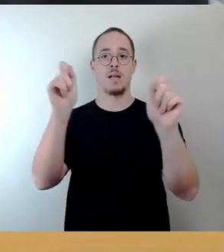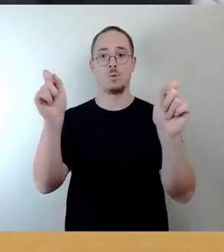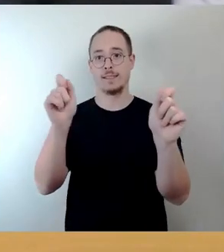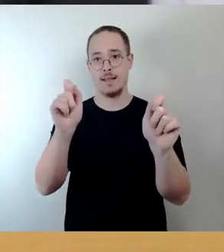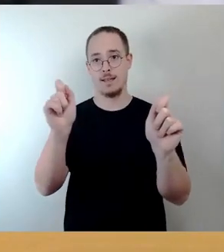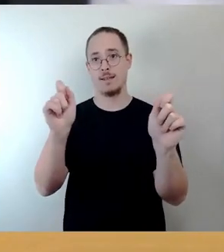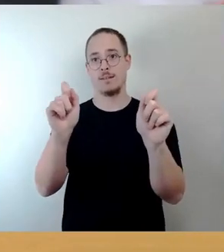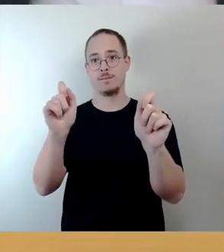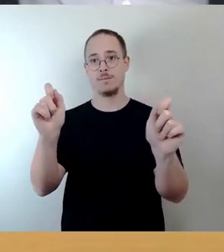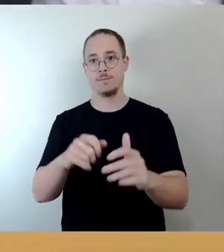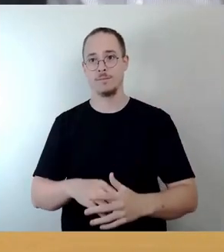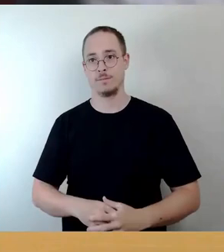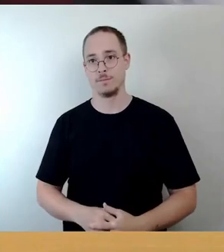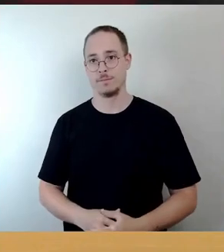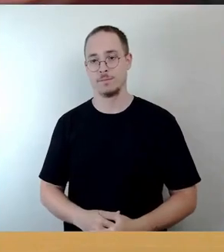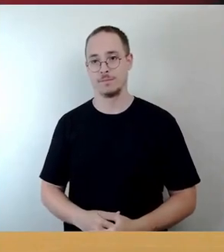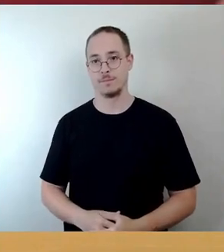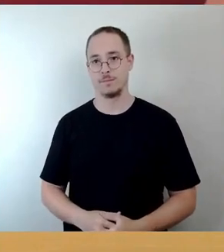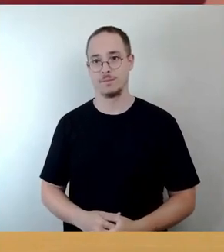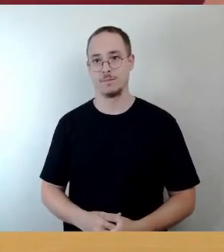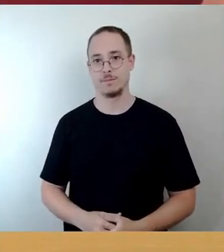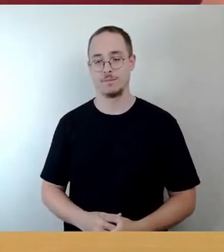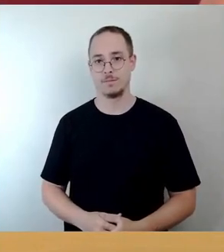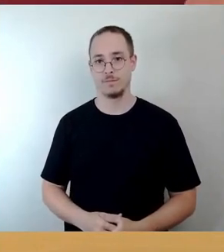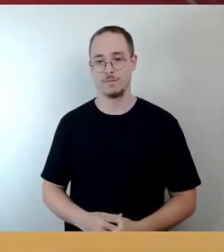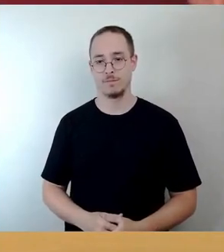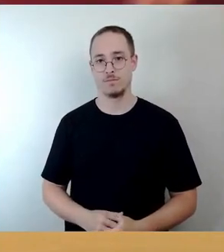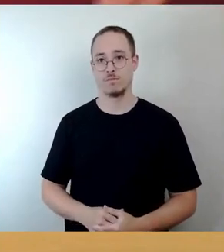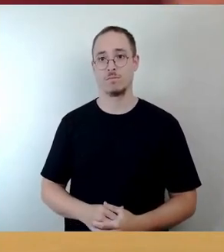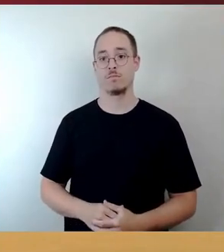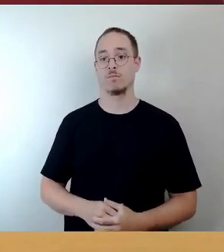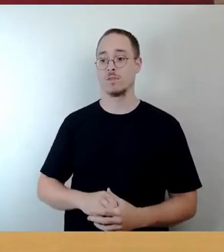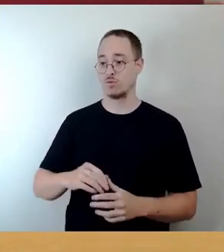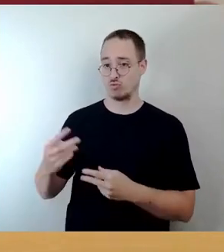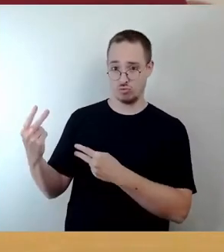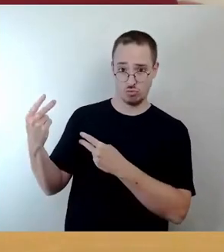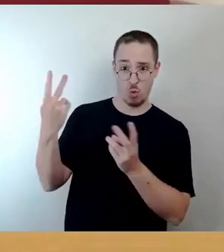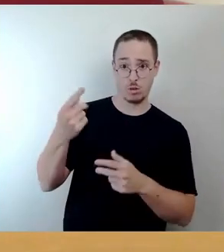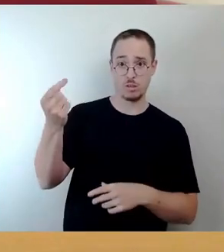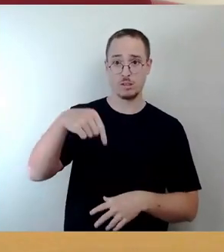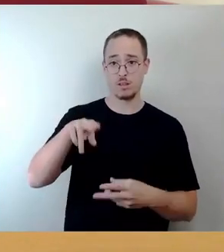und uns 19:50 Uhr hier wieder treffen.